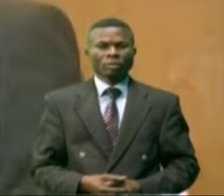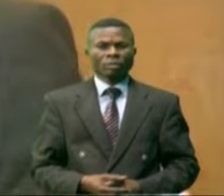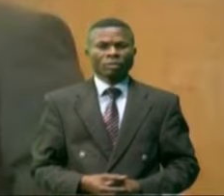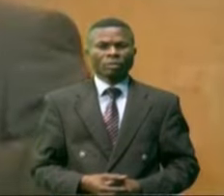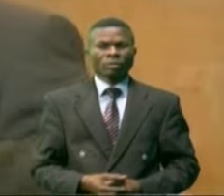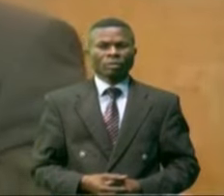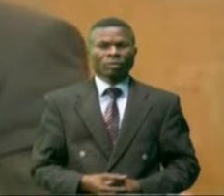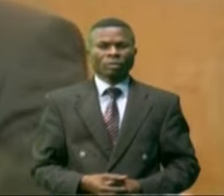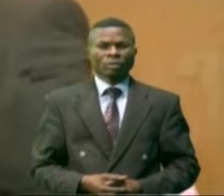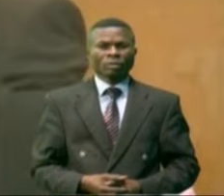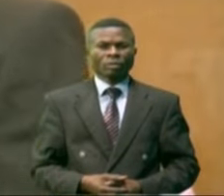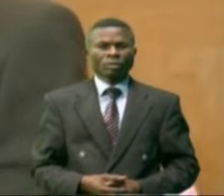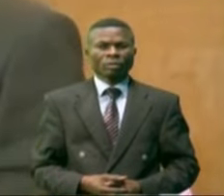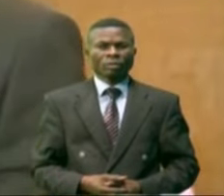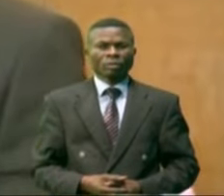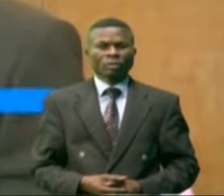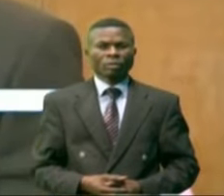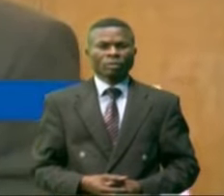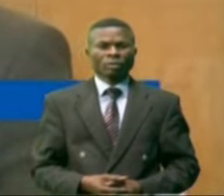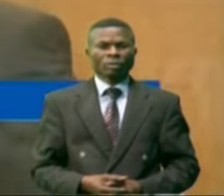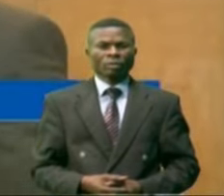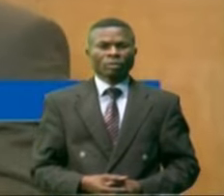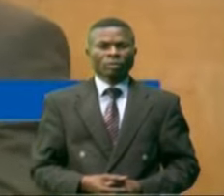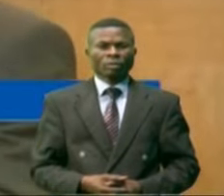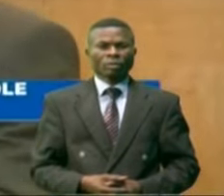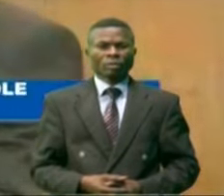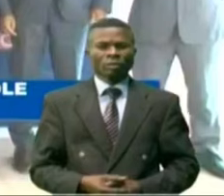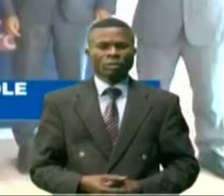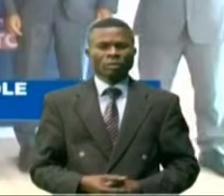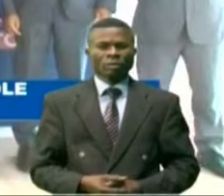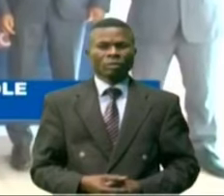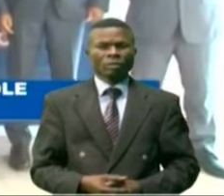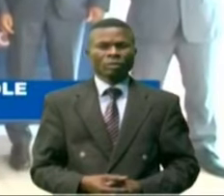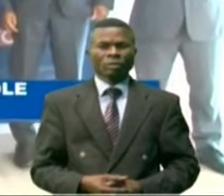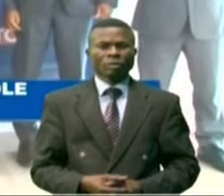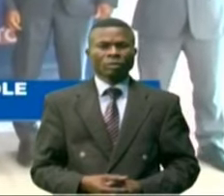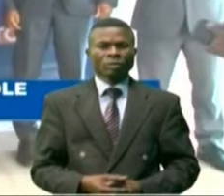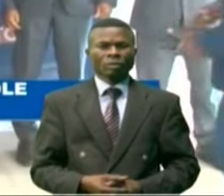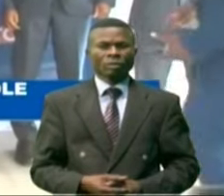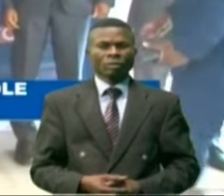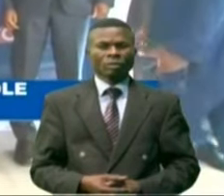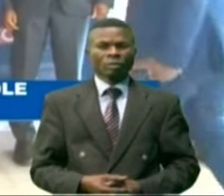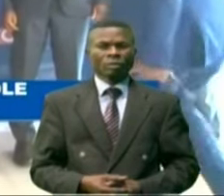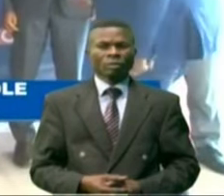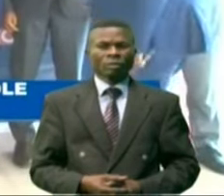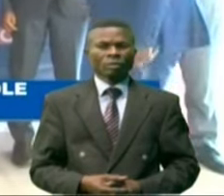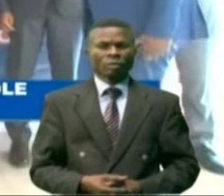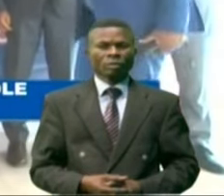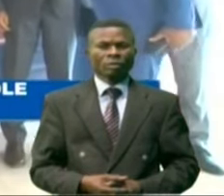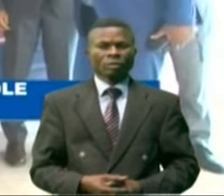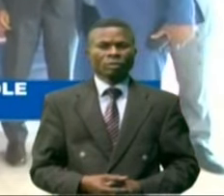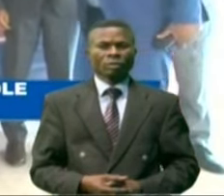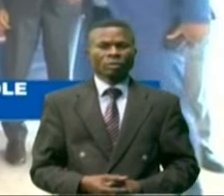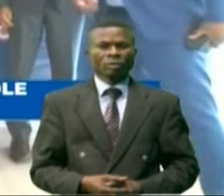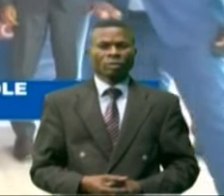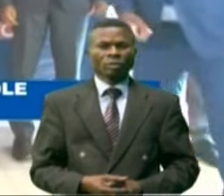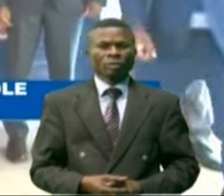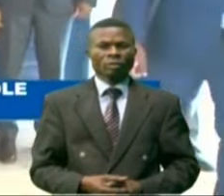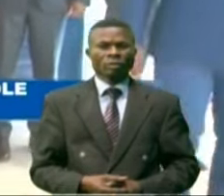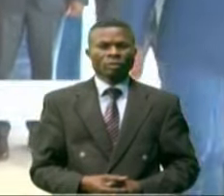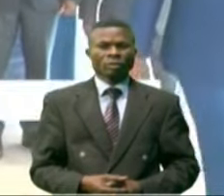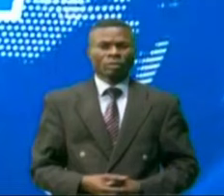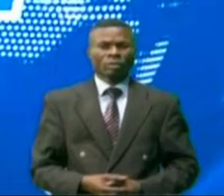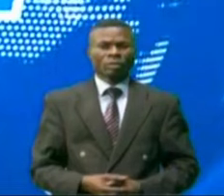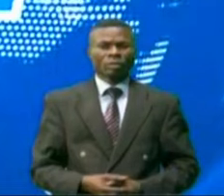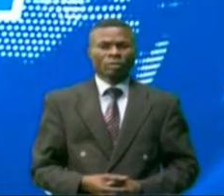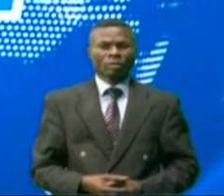en planification familiale et autres. À Kinshasa, le vice-premier ministre, ministre du plan, a lui-même présidé cette double cérémonie.